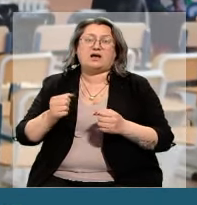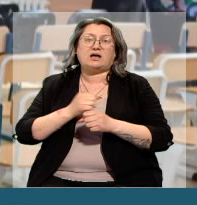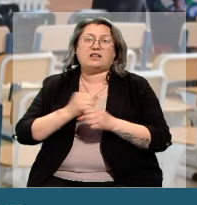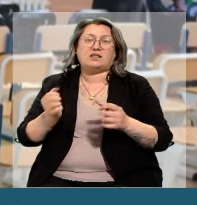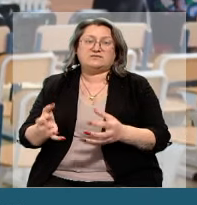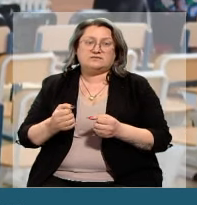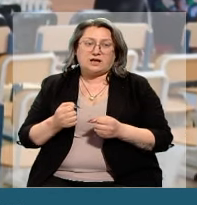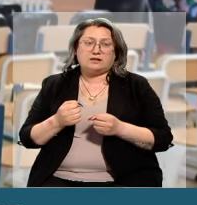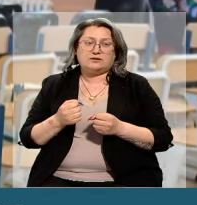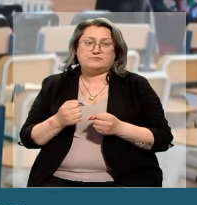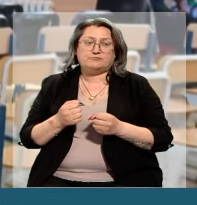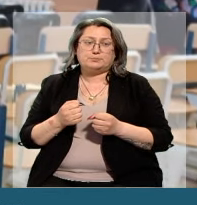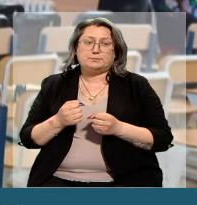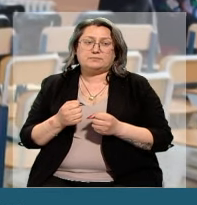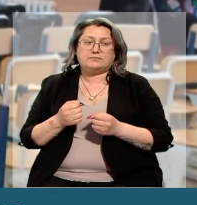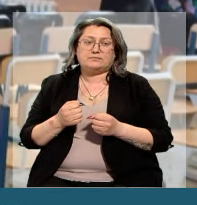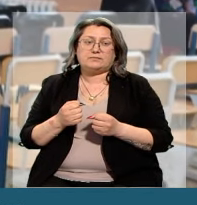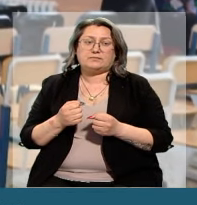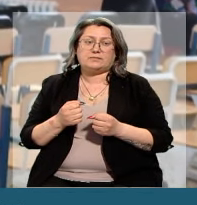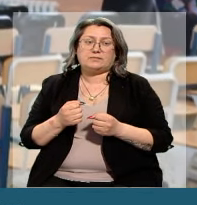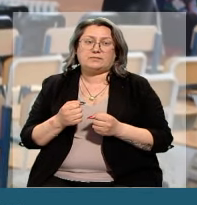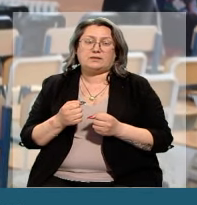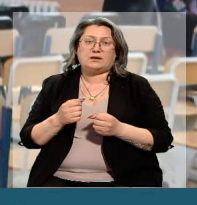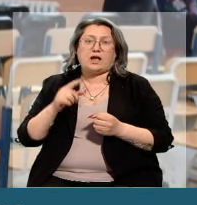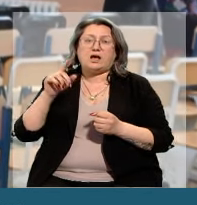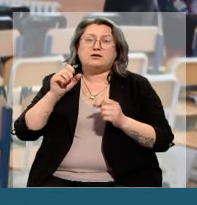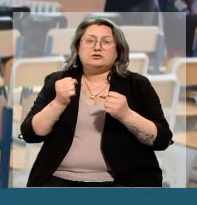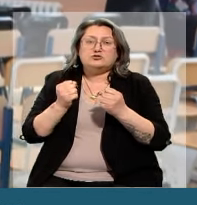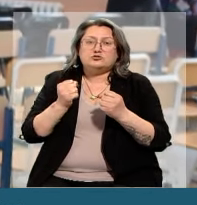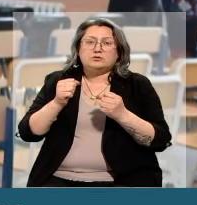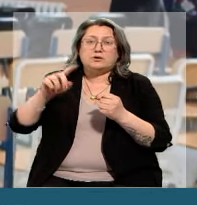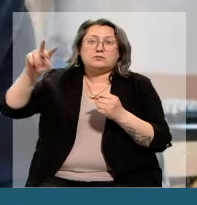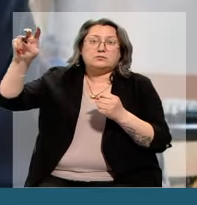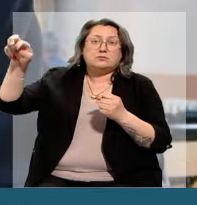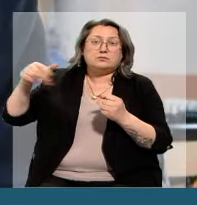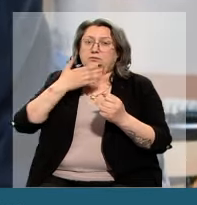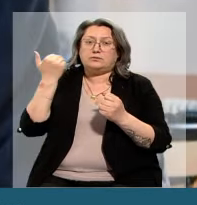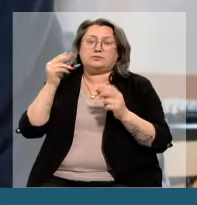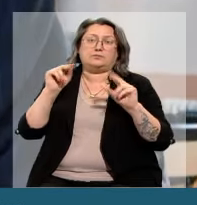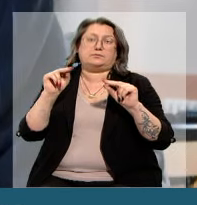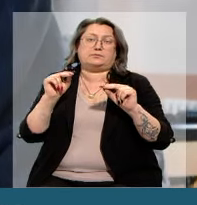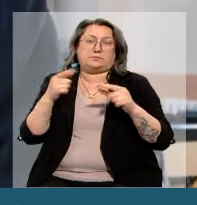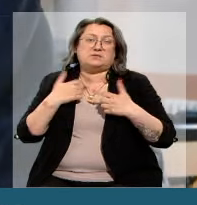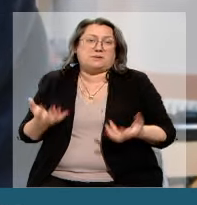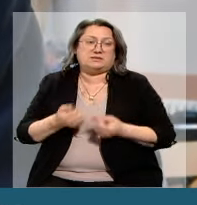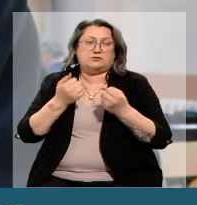взял и продержал. Они не зашли. Чудом не спаслись. Ну, много мало чего